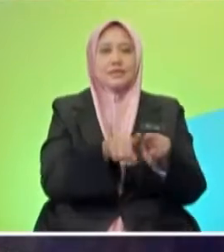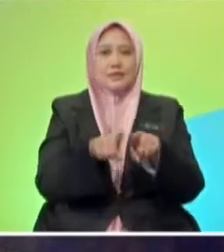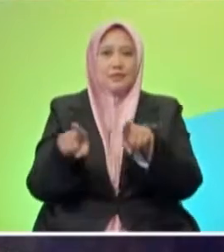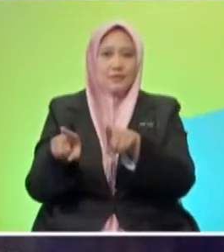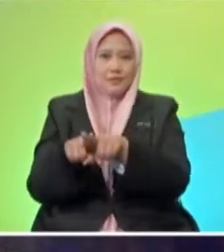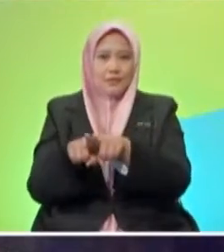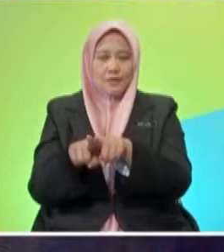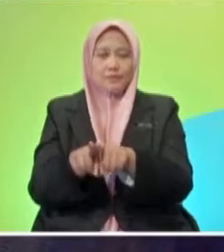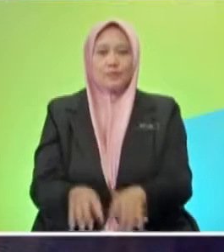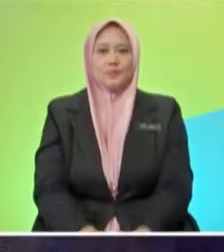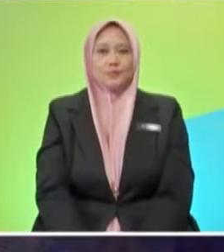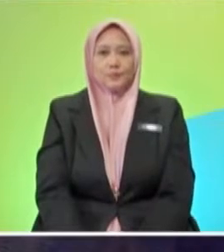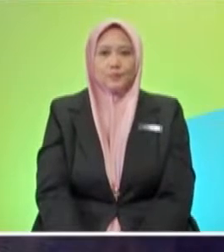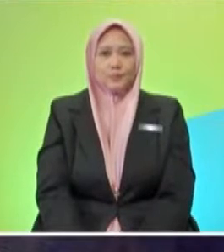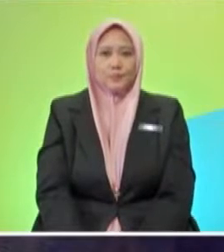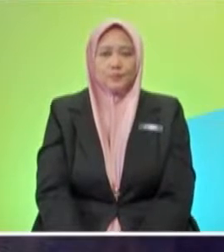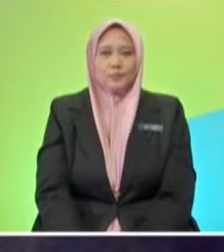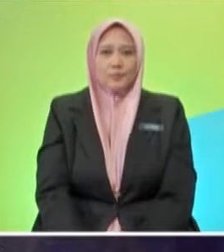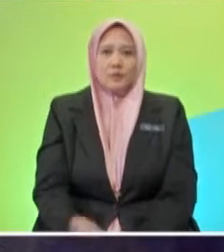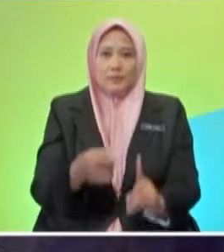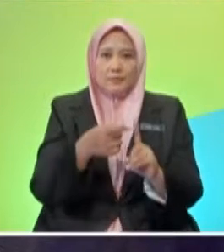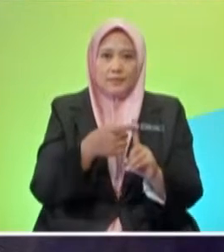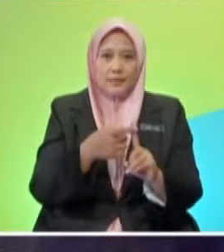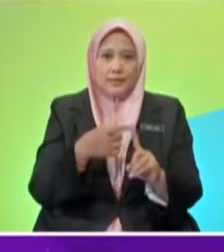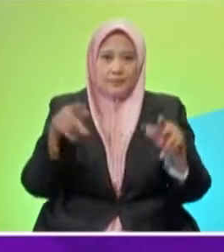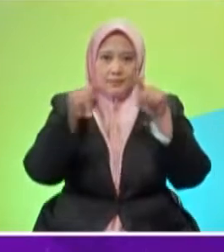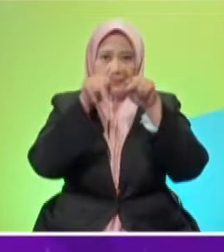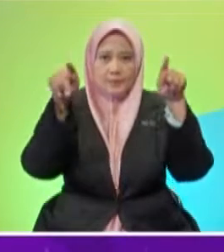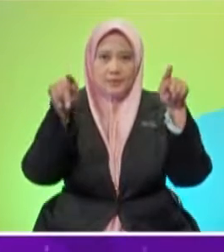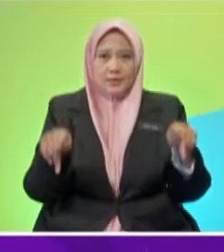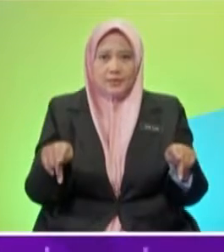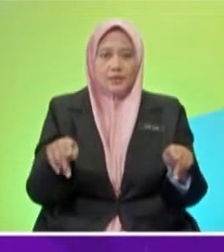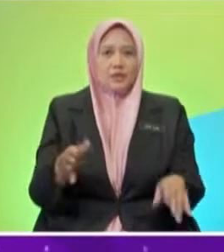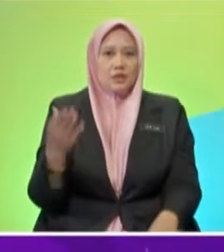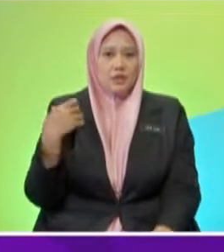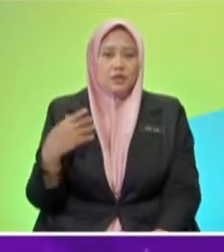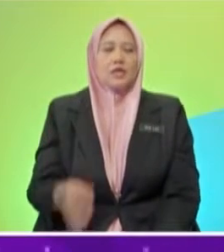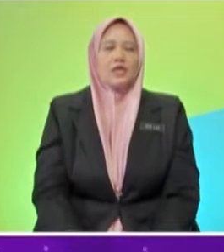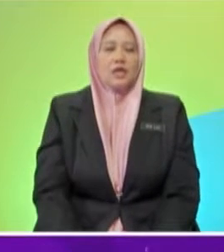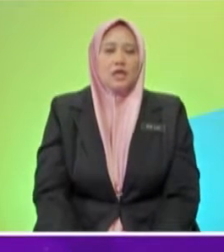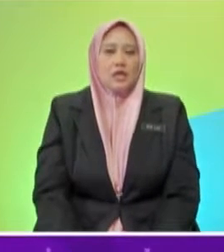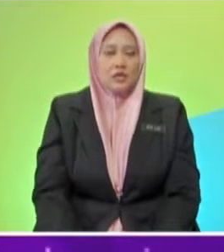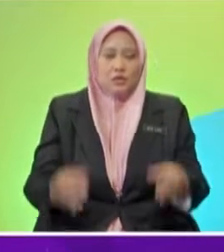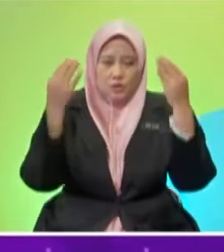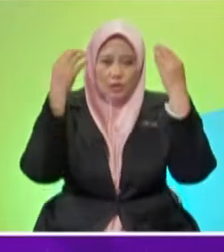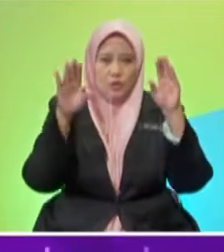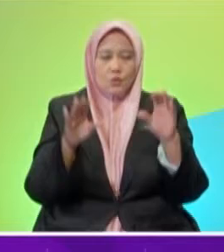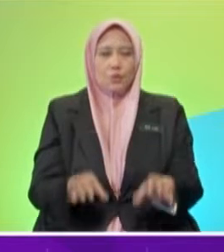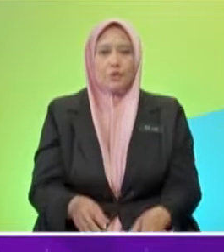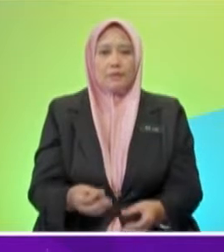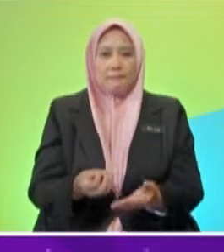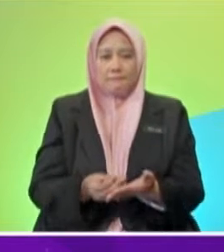daripada petikan ini untuk peringatan pertama cewek gua Rifda kongsikan foi hijau